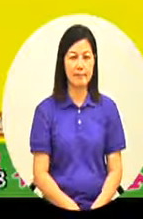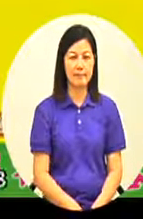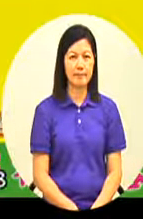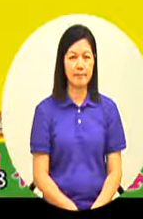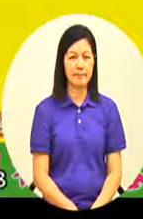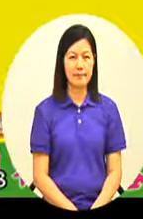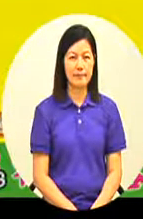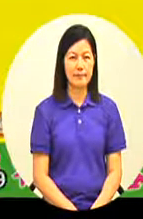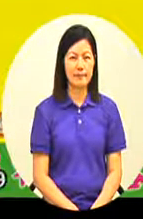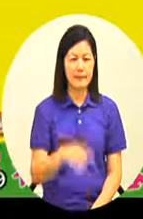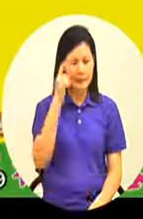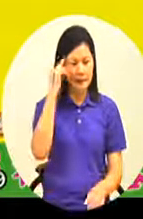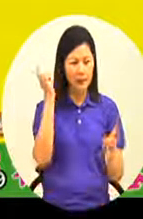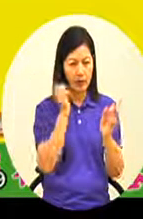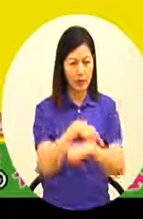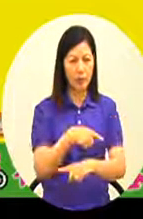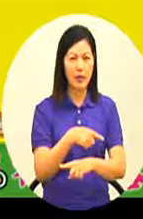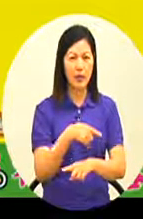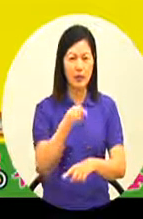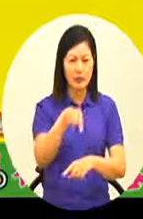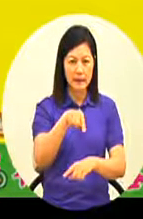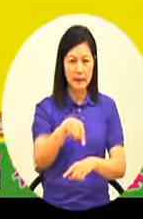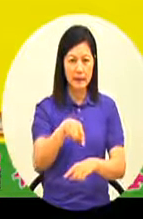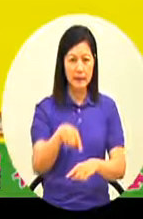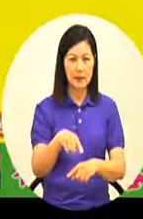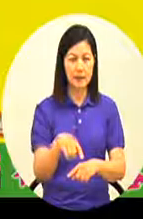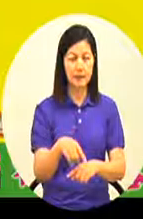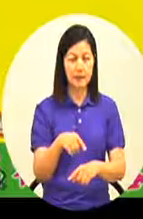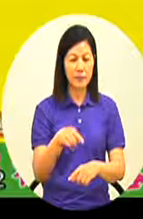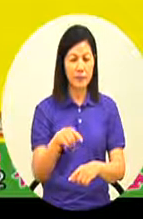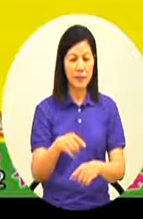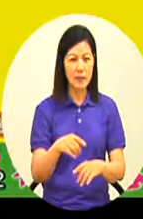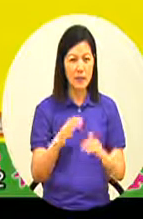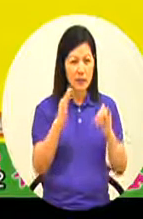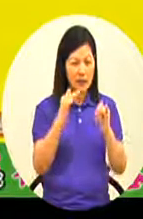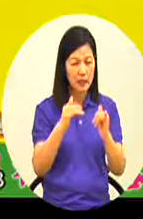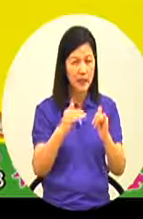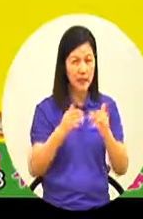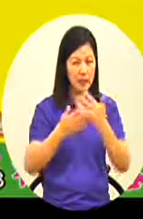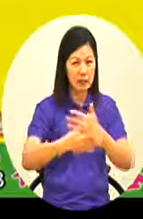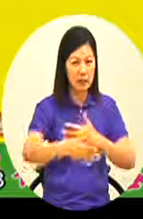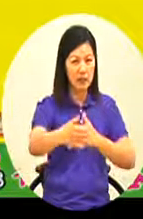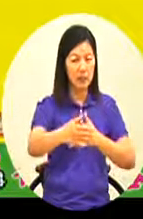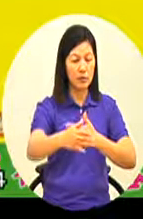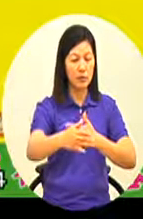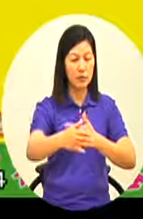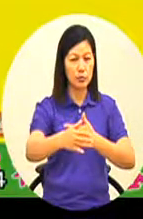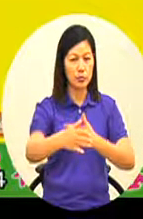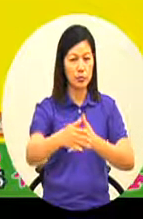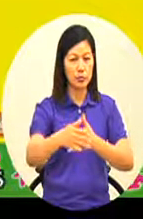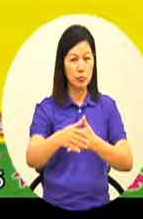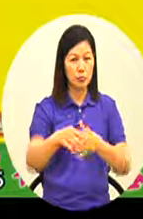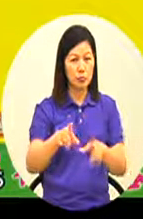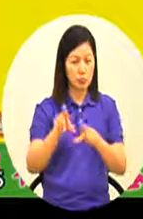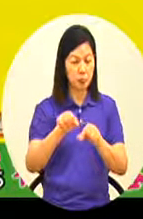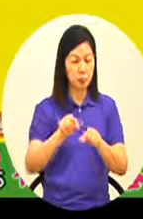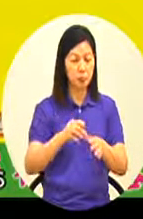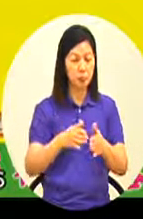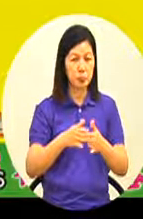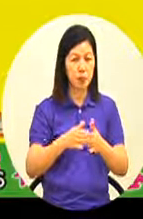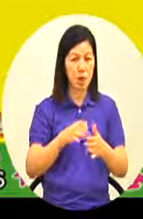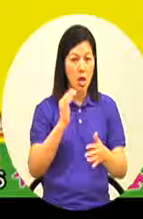换句话说，局长，这个是在你礼仪的一环哦。未来我们市长